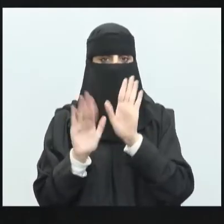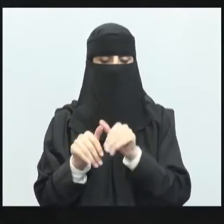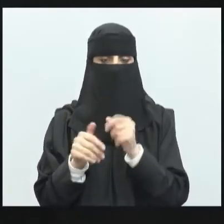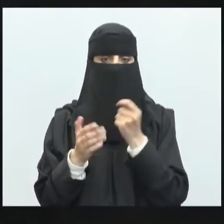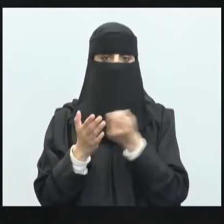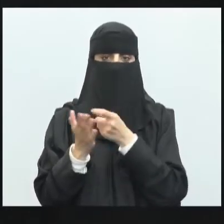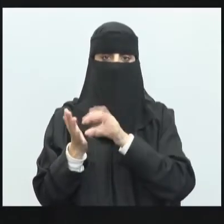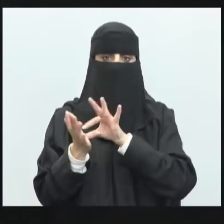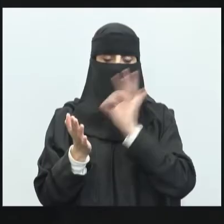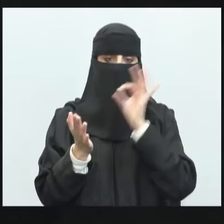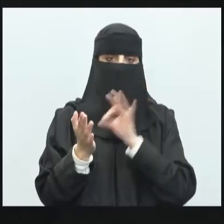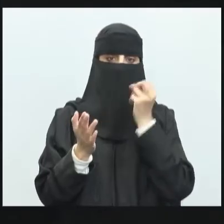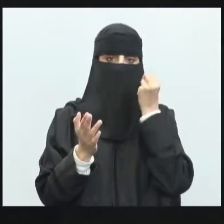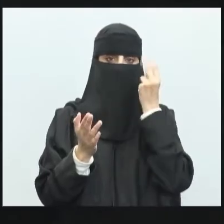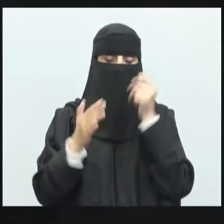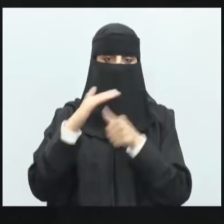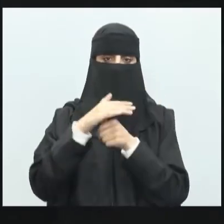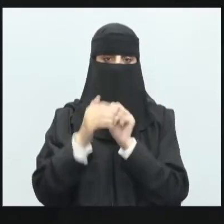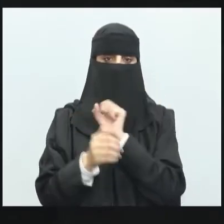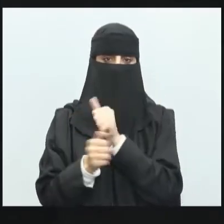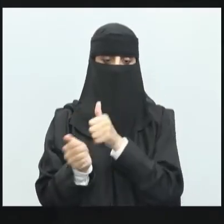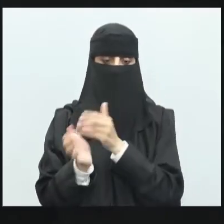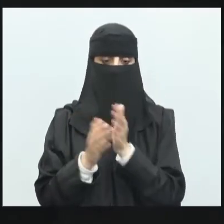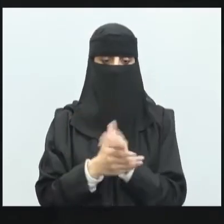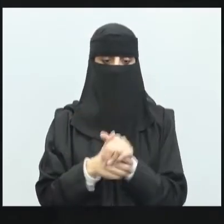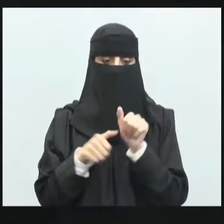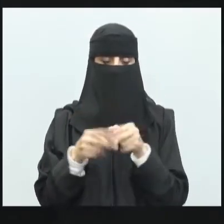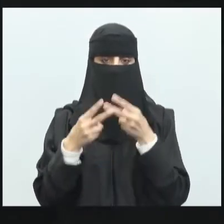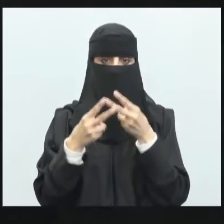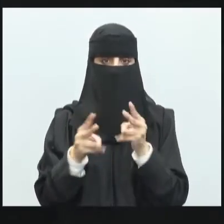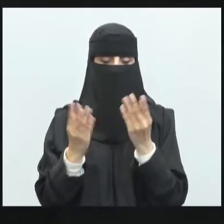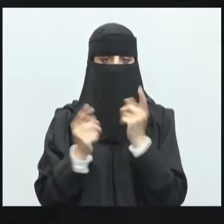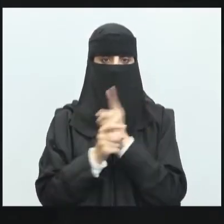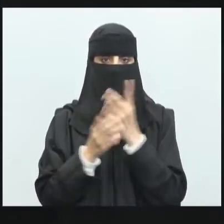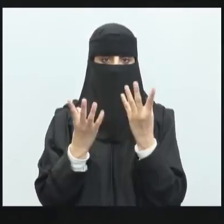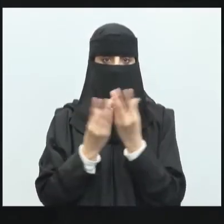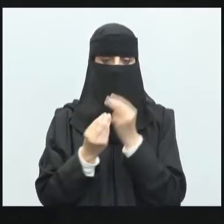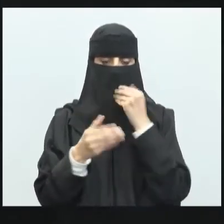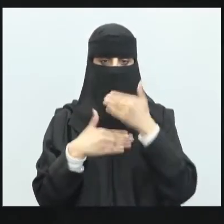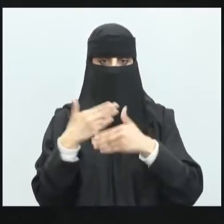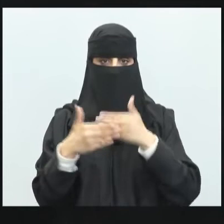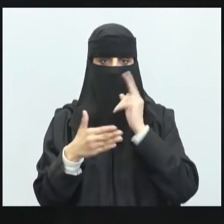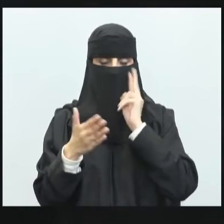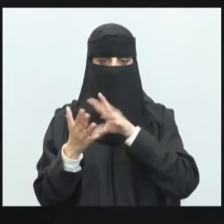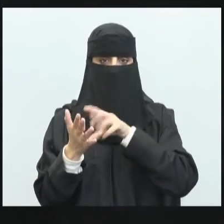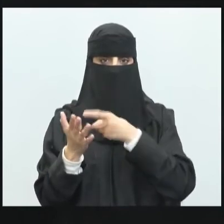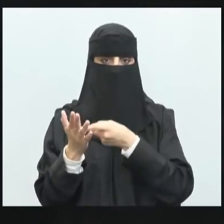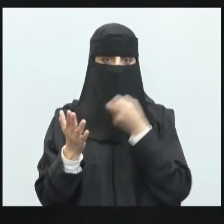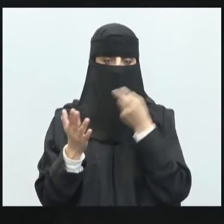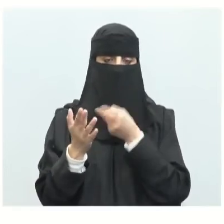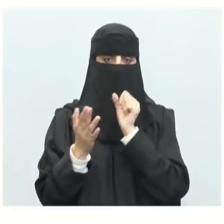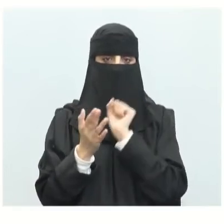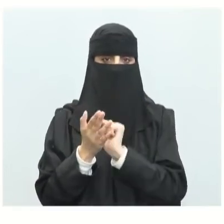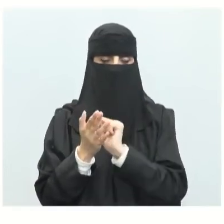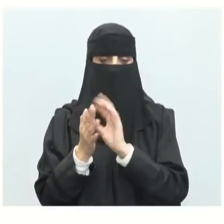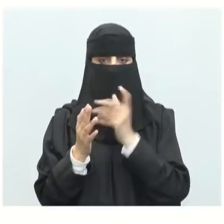استخراج الافكار الرئيسه للنص هيا بنا لنحاول استخراج افكاره هذا النص